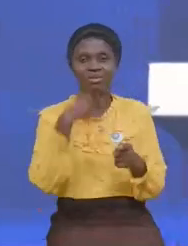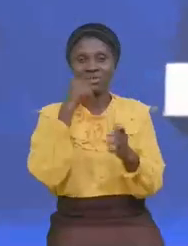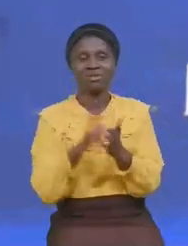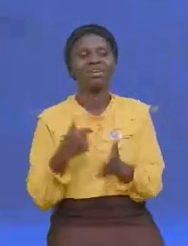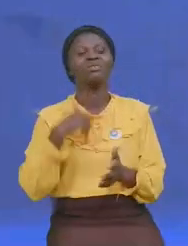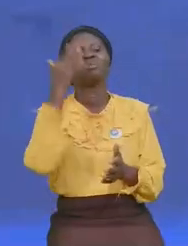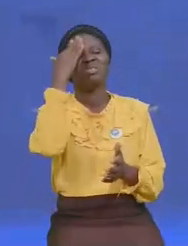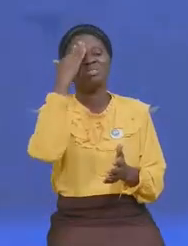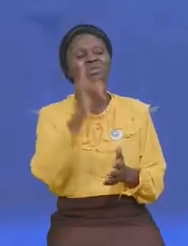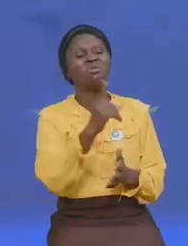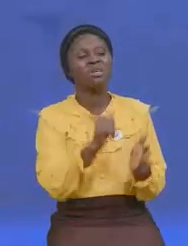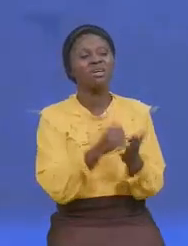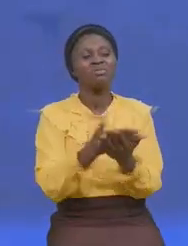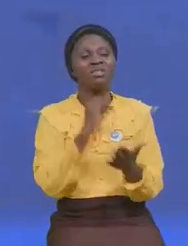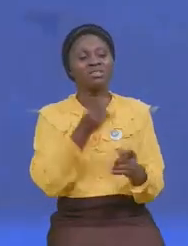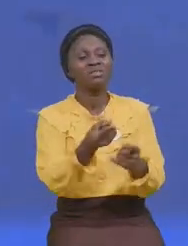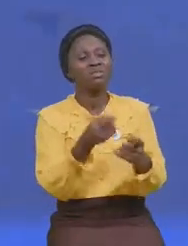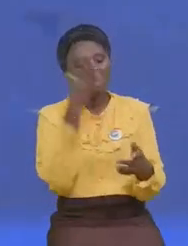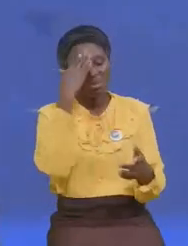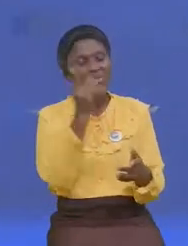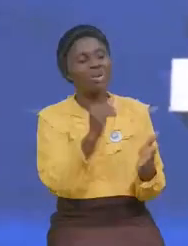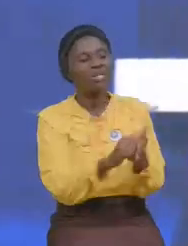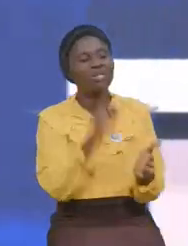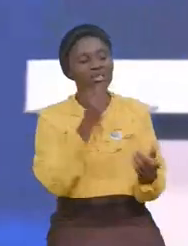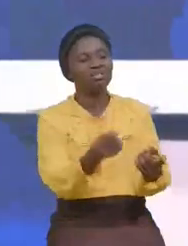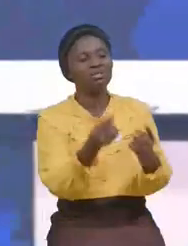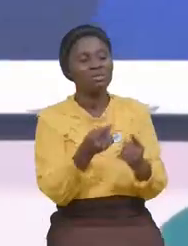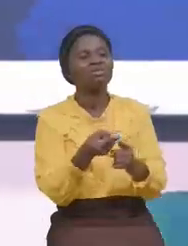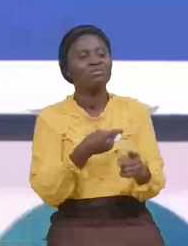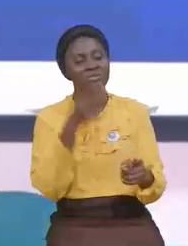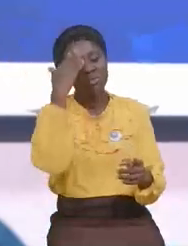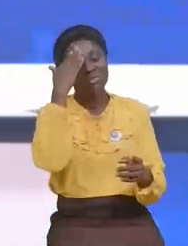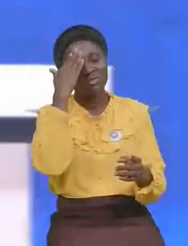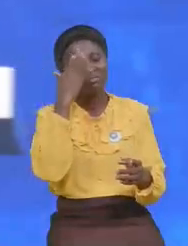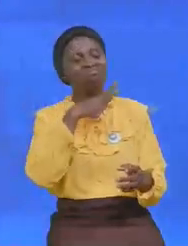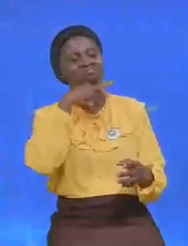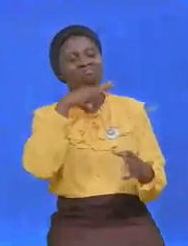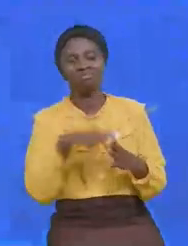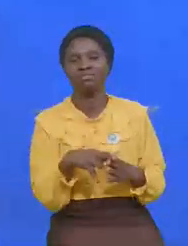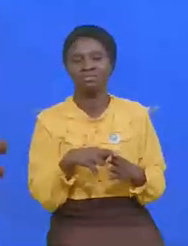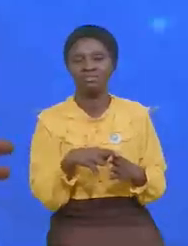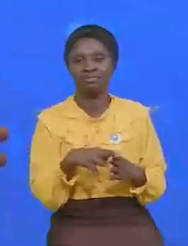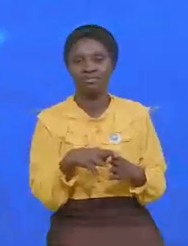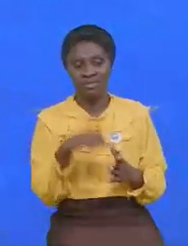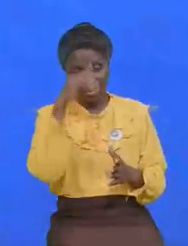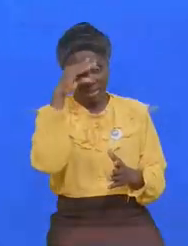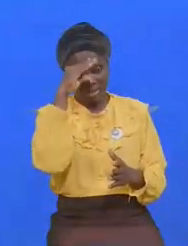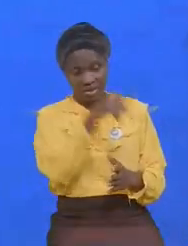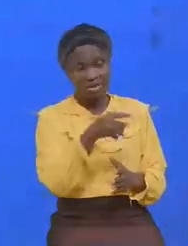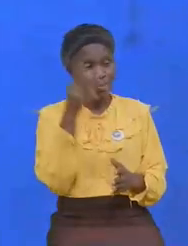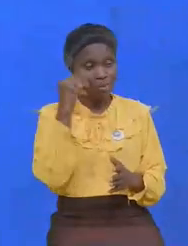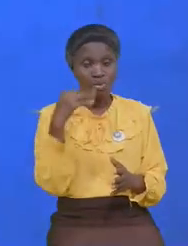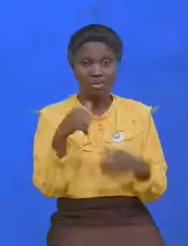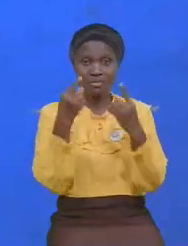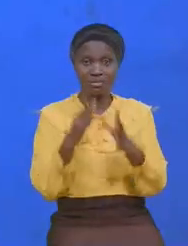Il est pourri de richesse que tout le monde dit. Mais on sait d'où cela provient. C'était un